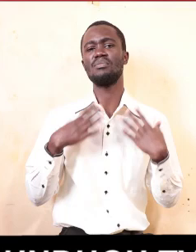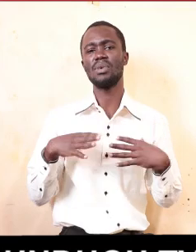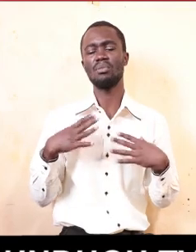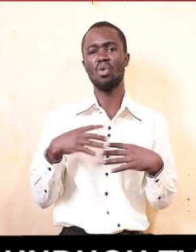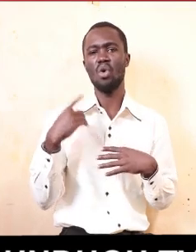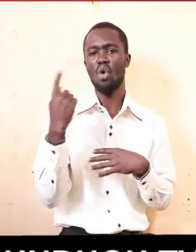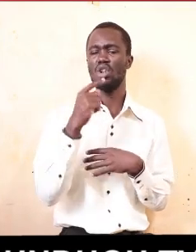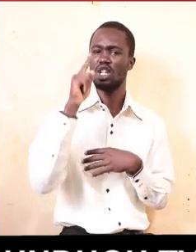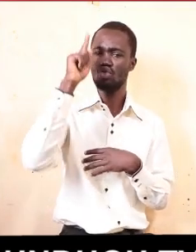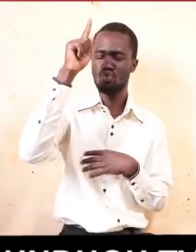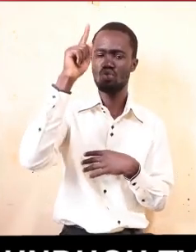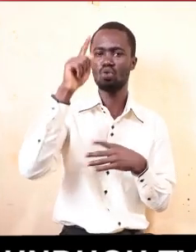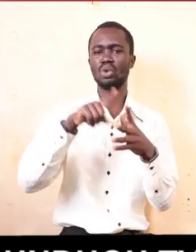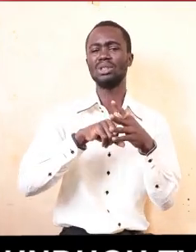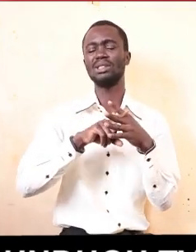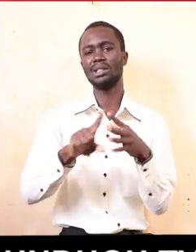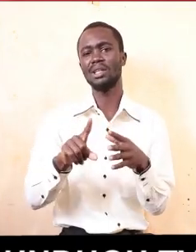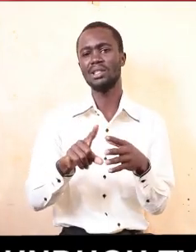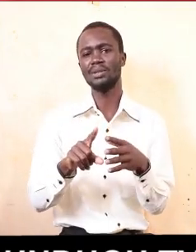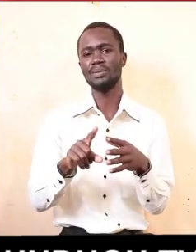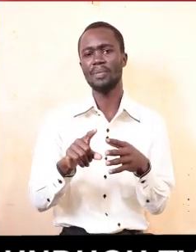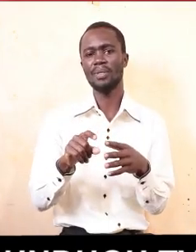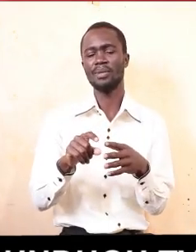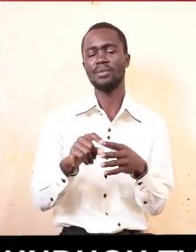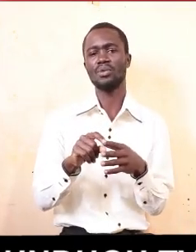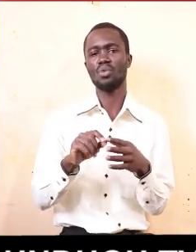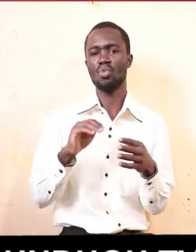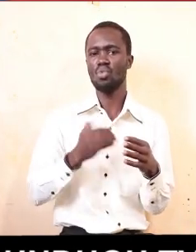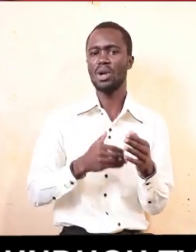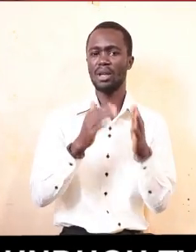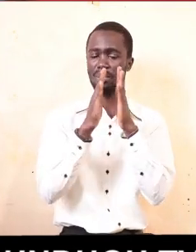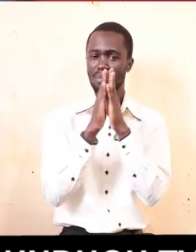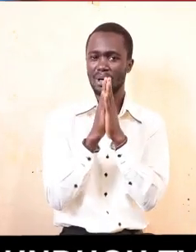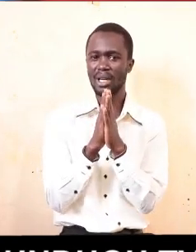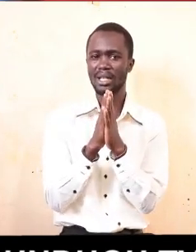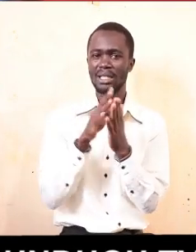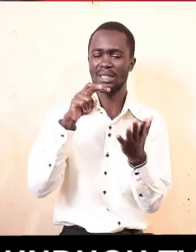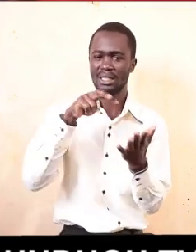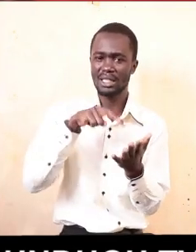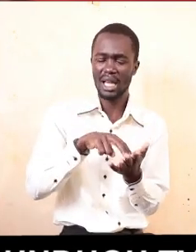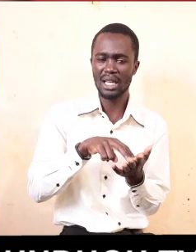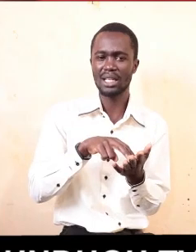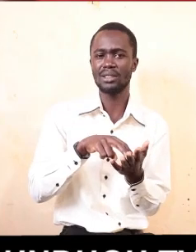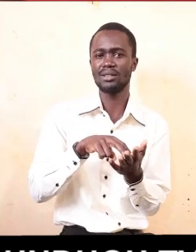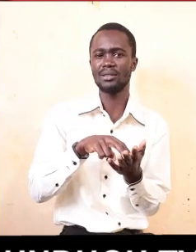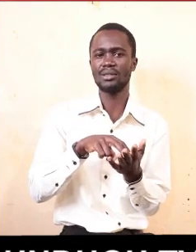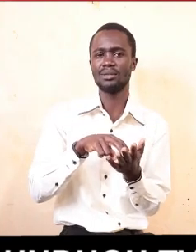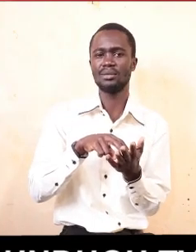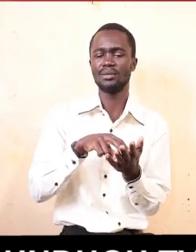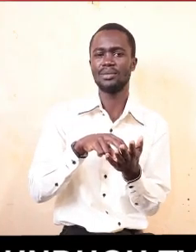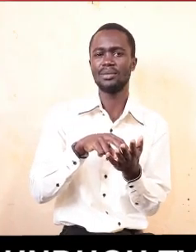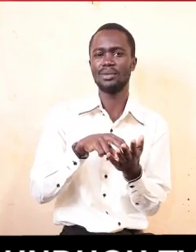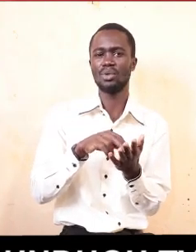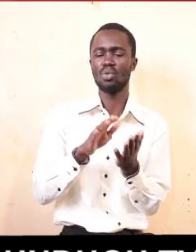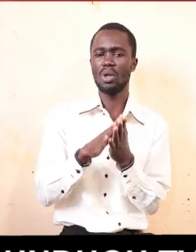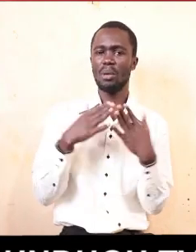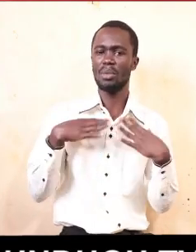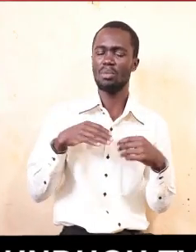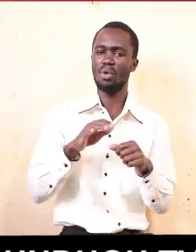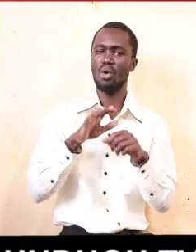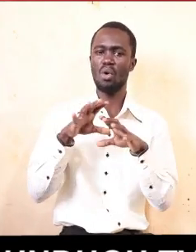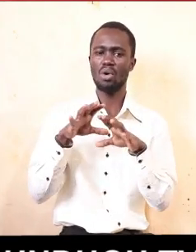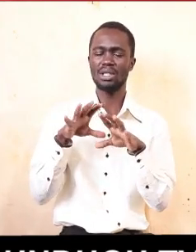ni wewe odha wake. Na kwa sababu hiyo tunaomba tukisimama na wao, tunaomba tukiona wakati wa